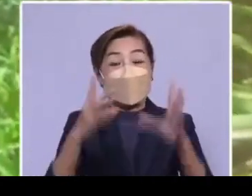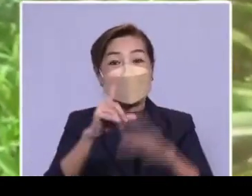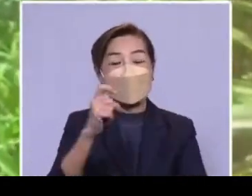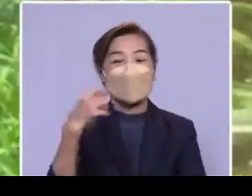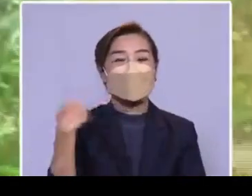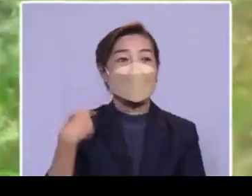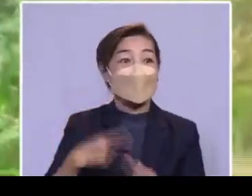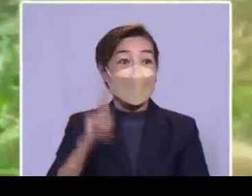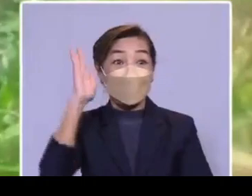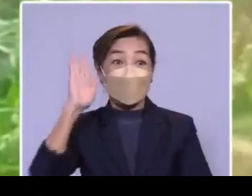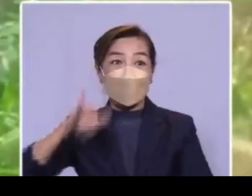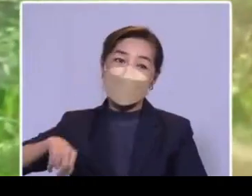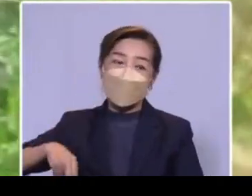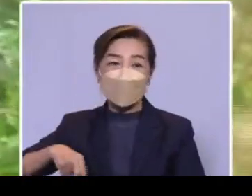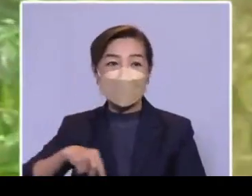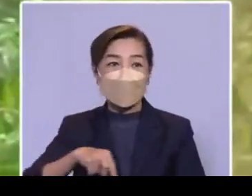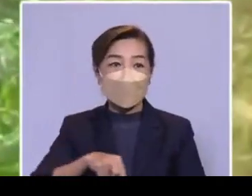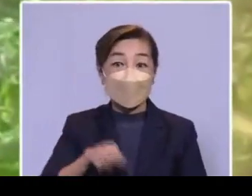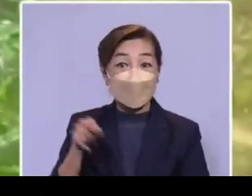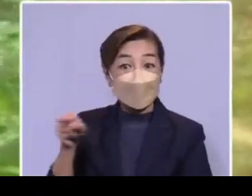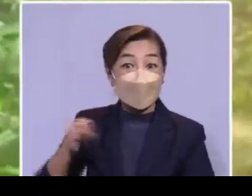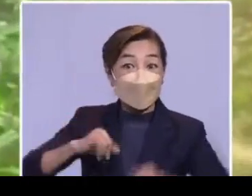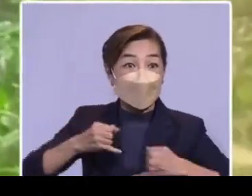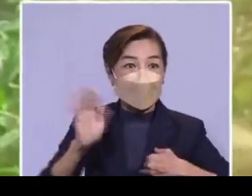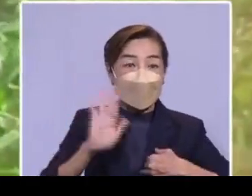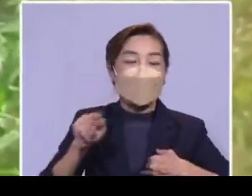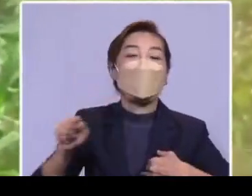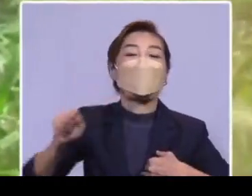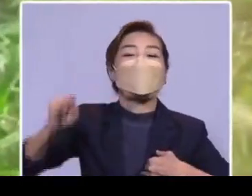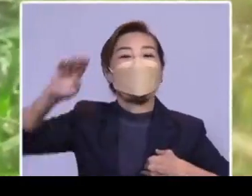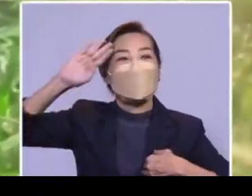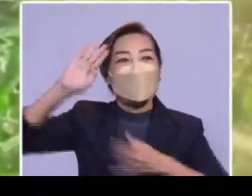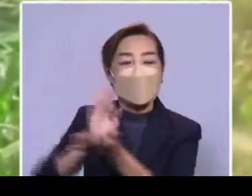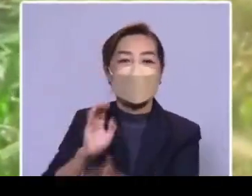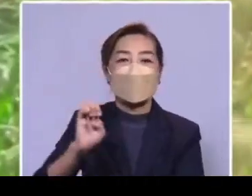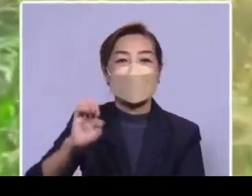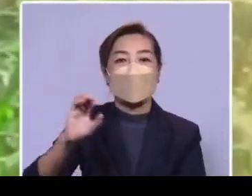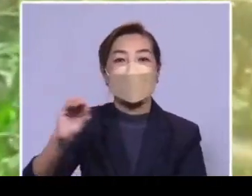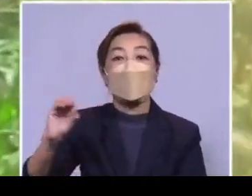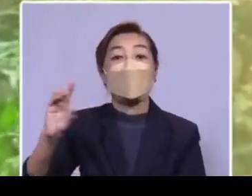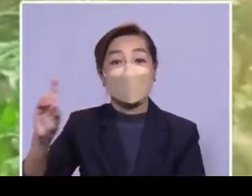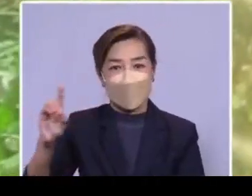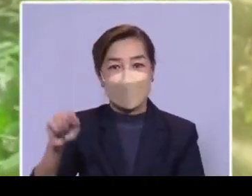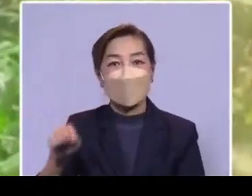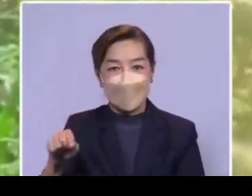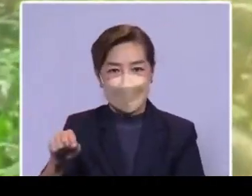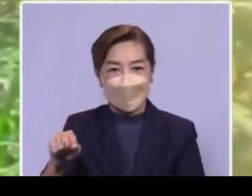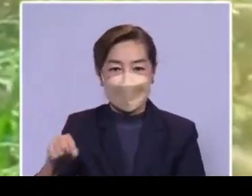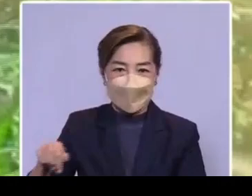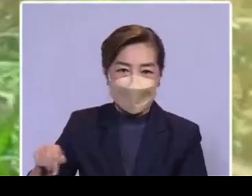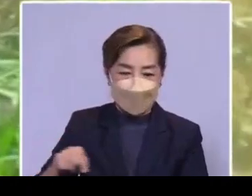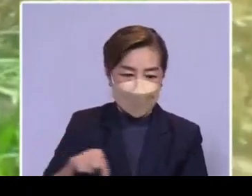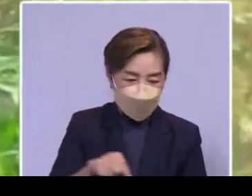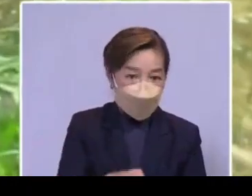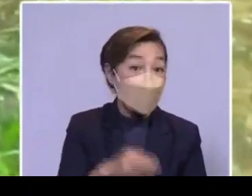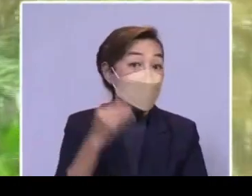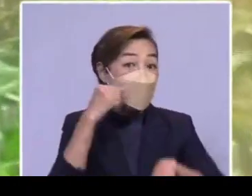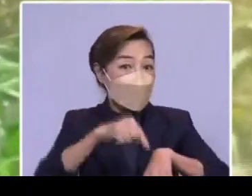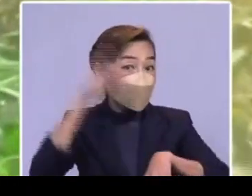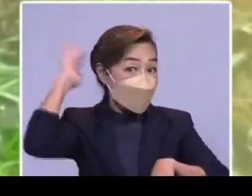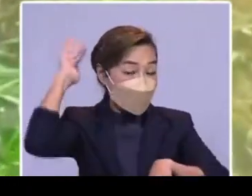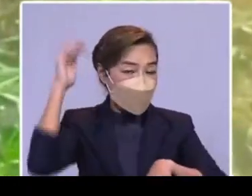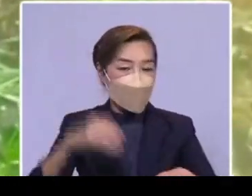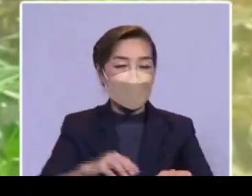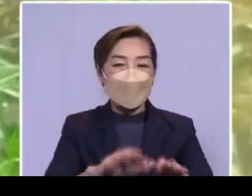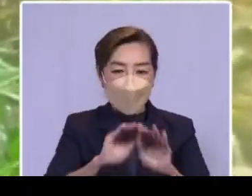พี่เขาหยิบขึ้นมาแบบนี้เลยหรออันนี้เป็นเจ้าหน้าที่แล้วใช่แล้วอยู่หลังบ้านพี่เขาอยู่หลังบ้านด้วยโอ้โห